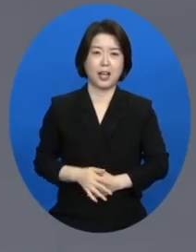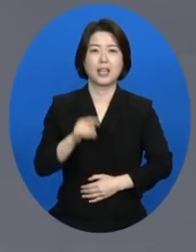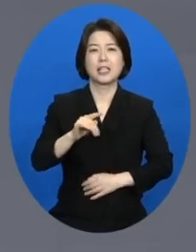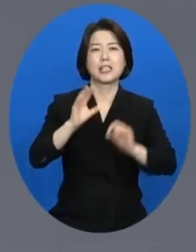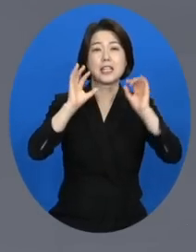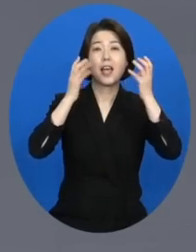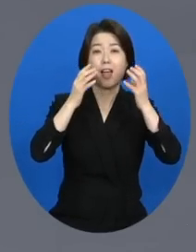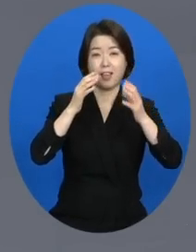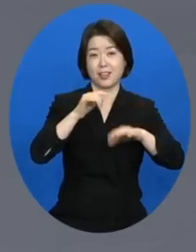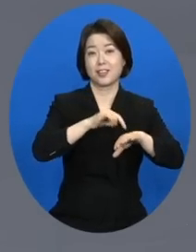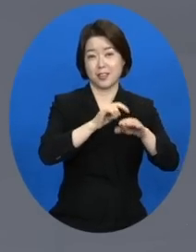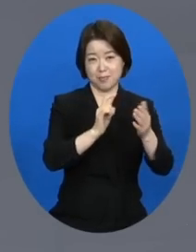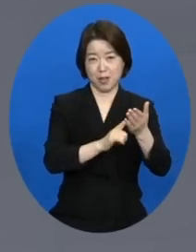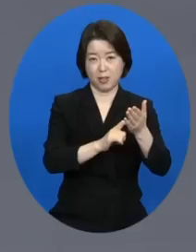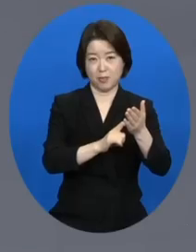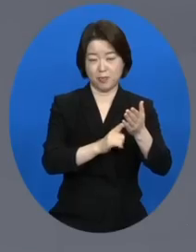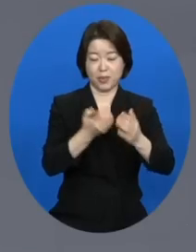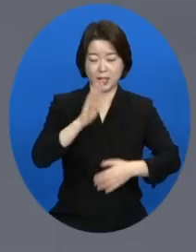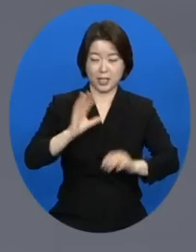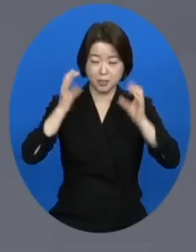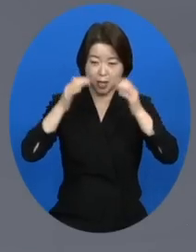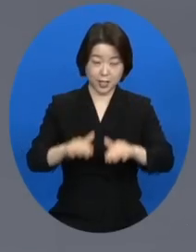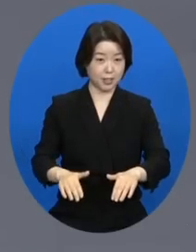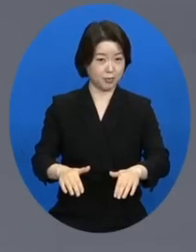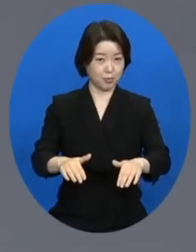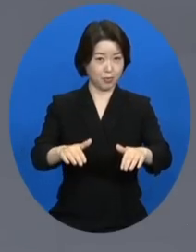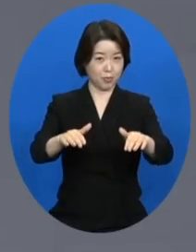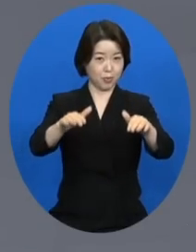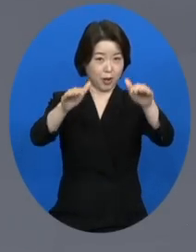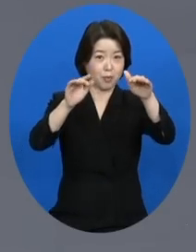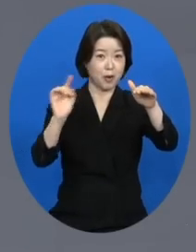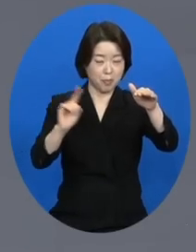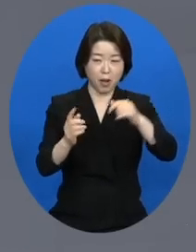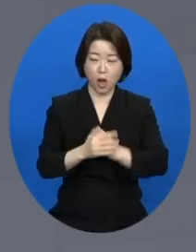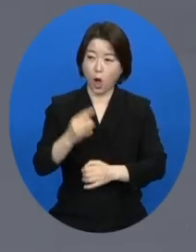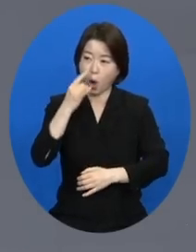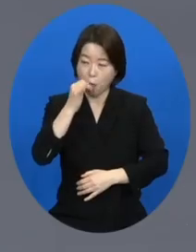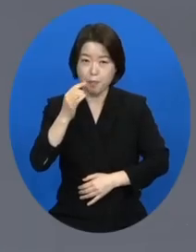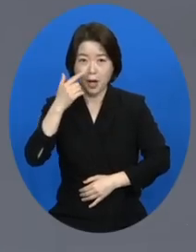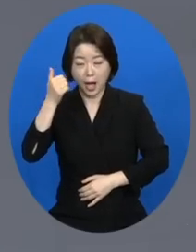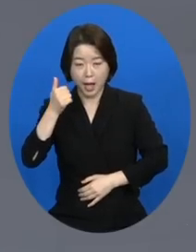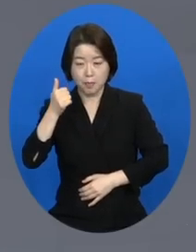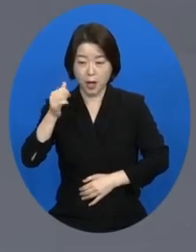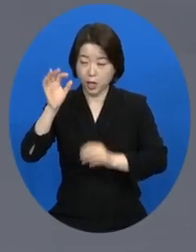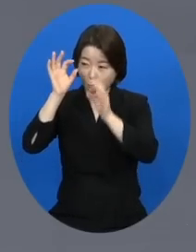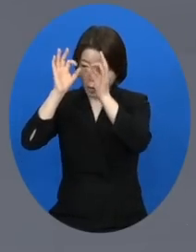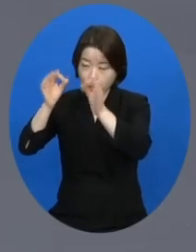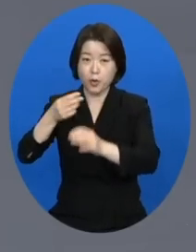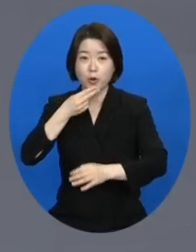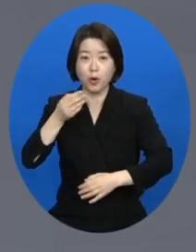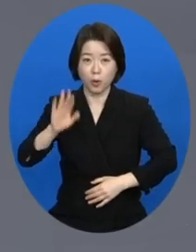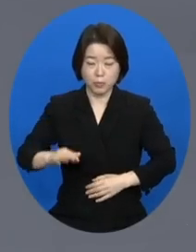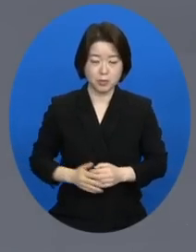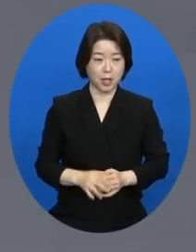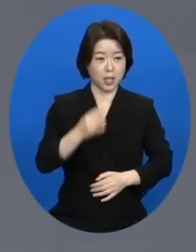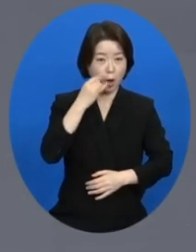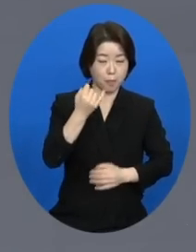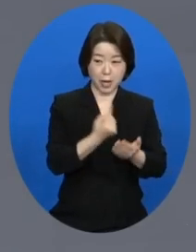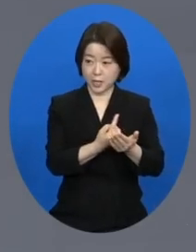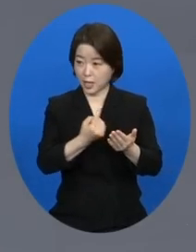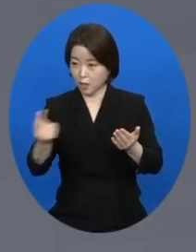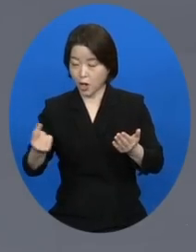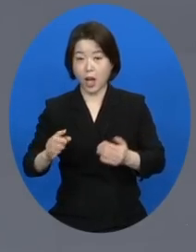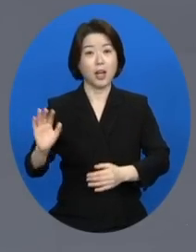아이들이에요. 그러나 아이들이 성장하면 무엇을 배웁니까? 엄마와 아빠가 눈에 보이지 않아도 엄마가 나를 떠난